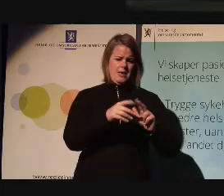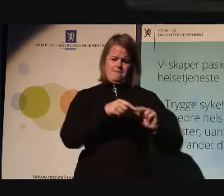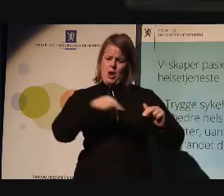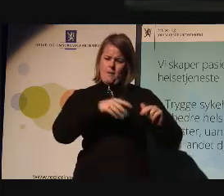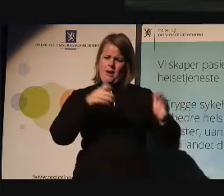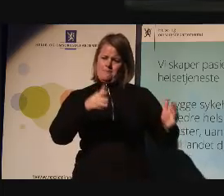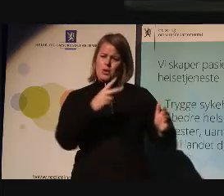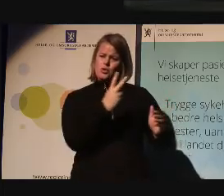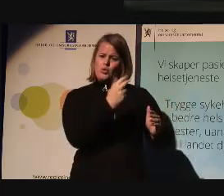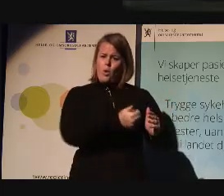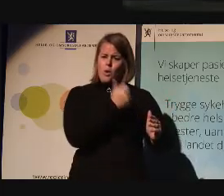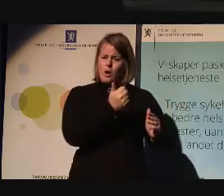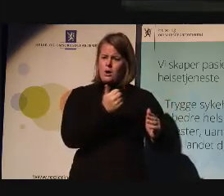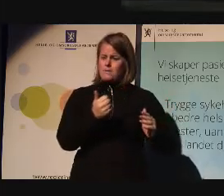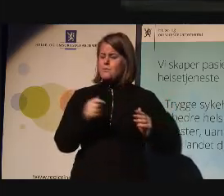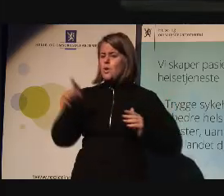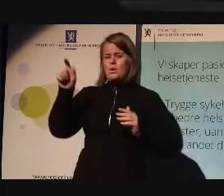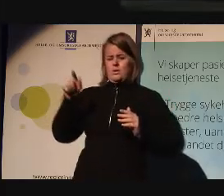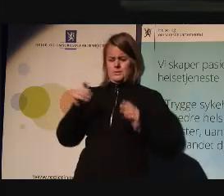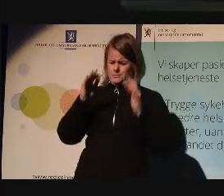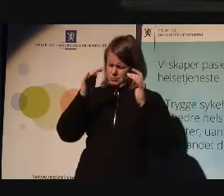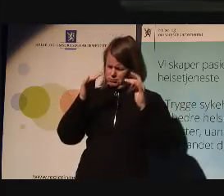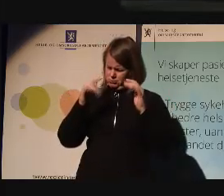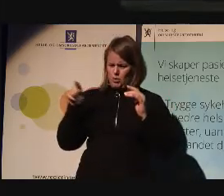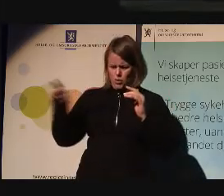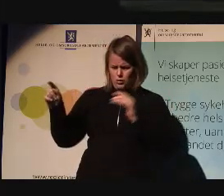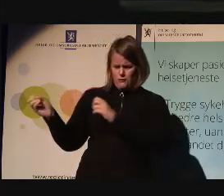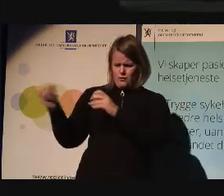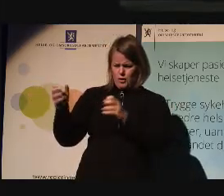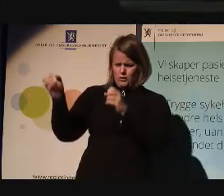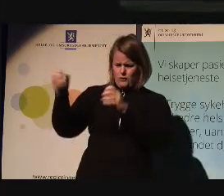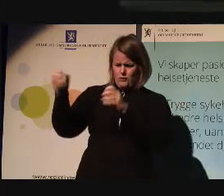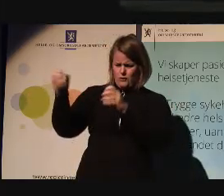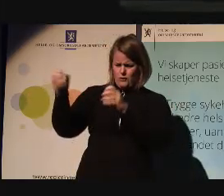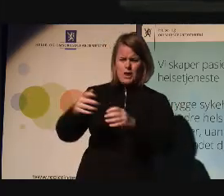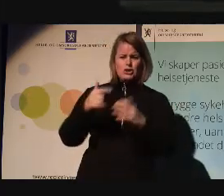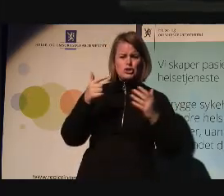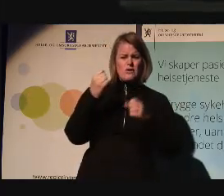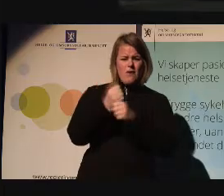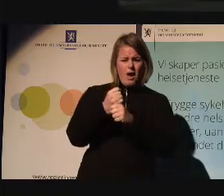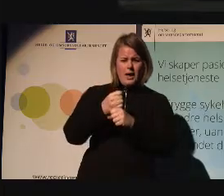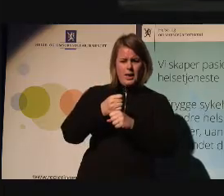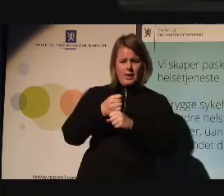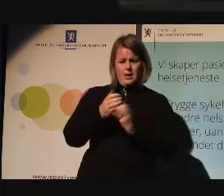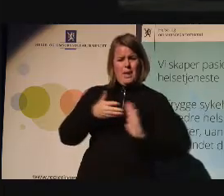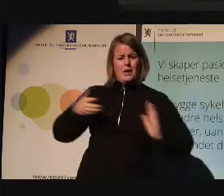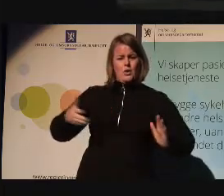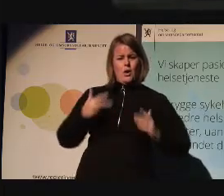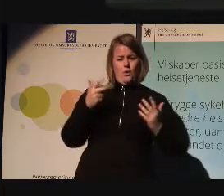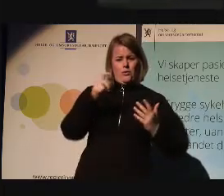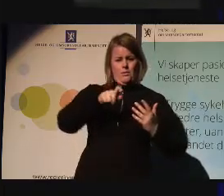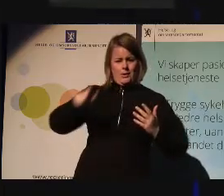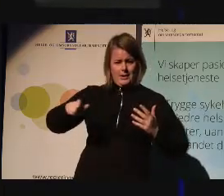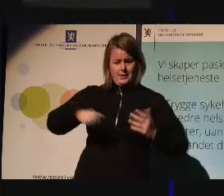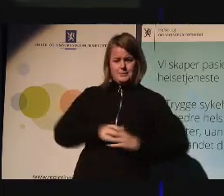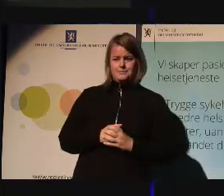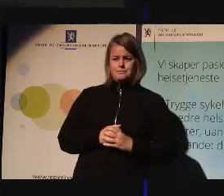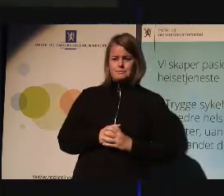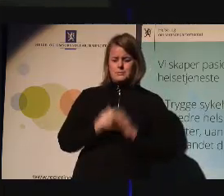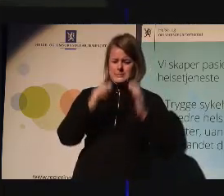hadde flyttet 7 ganger i løpet av 8 måneder. Dette dreide seg både